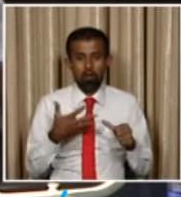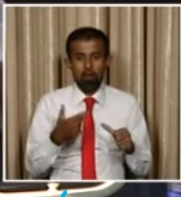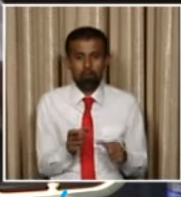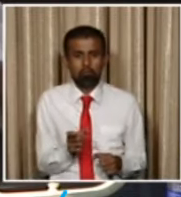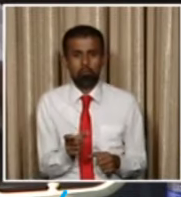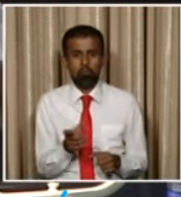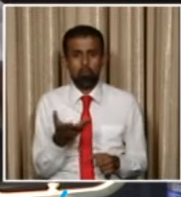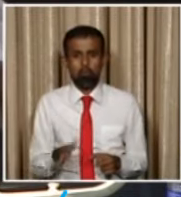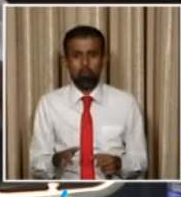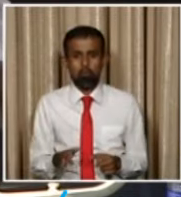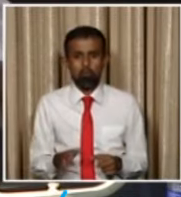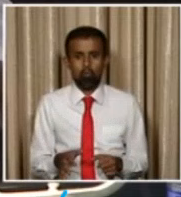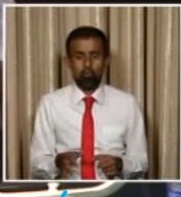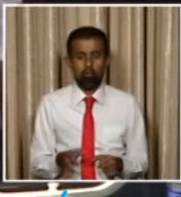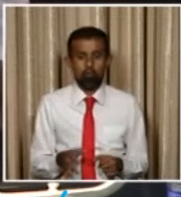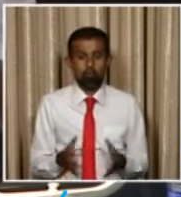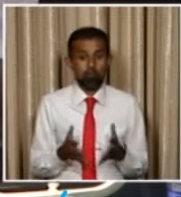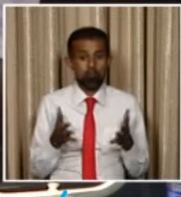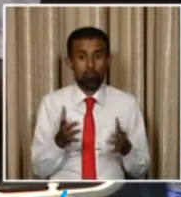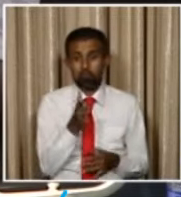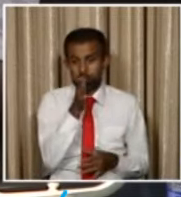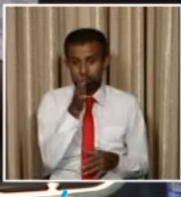மிகப்பெரும் ஏமாற்றத்தையும் அதிருப்தியையும் விரக்தியையும்